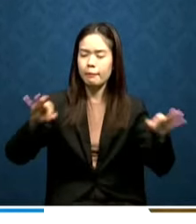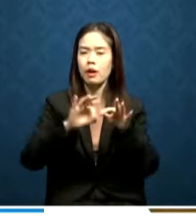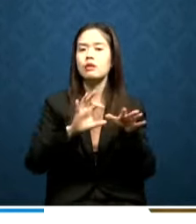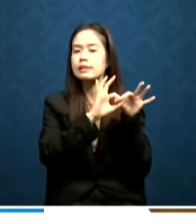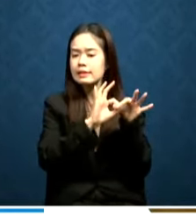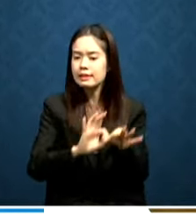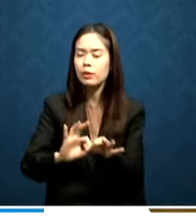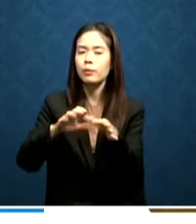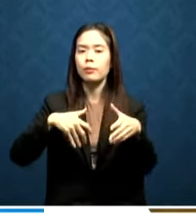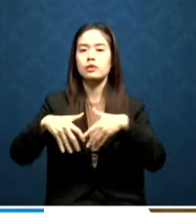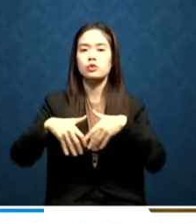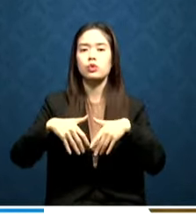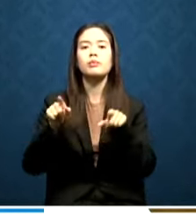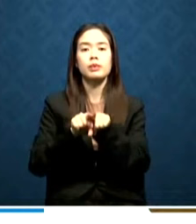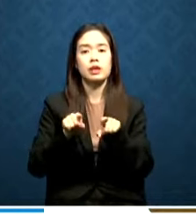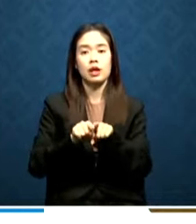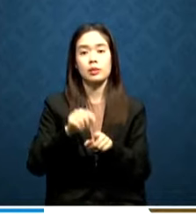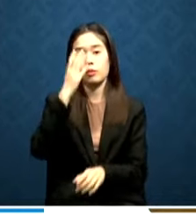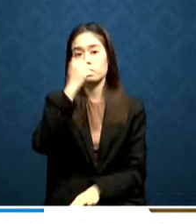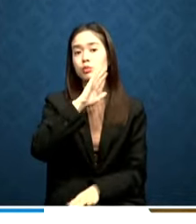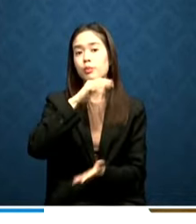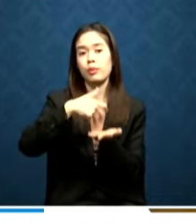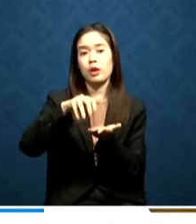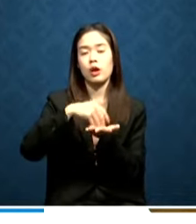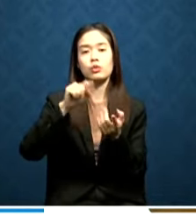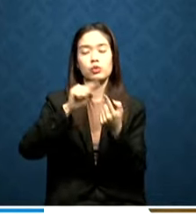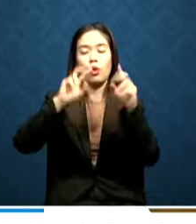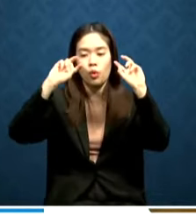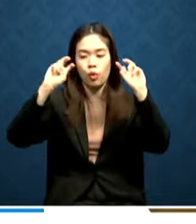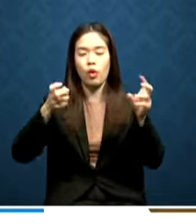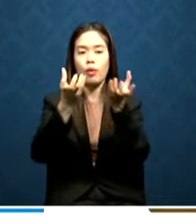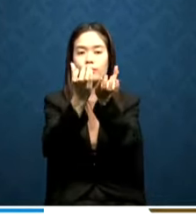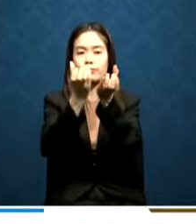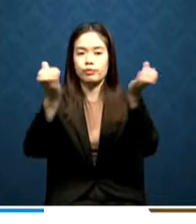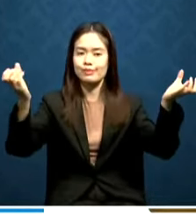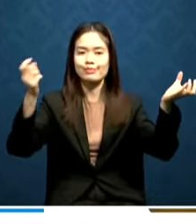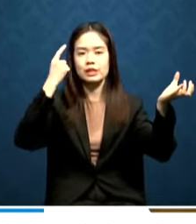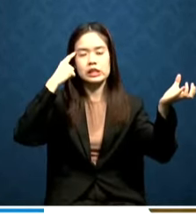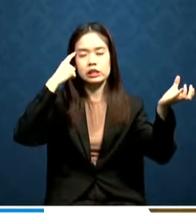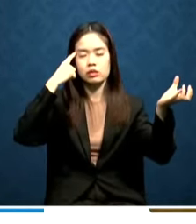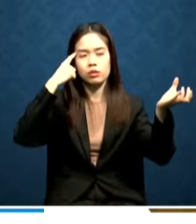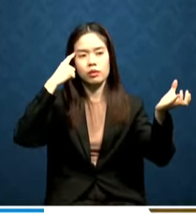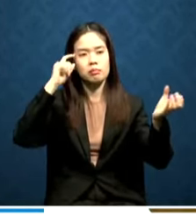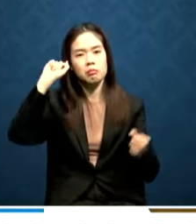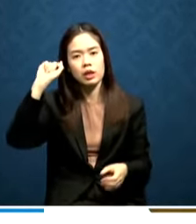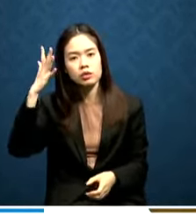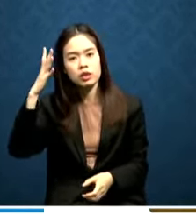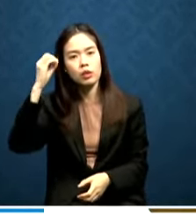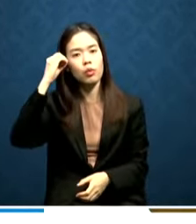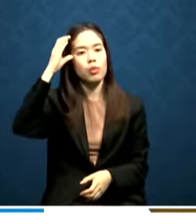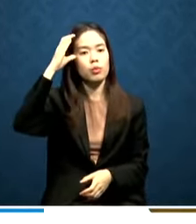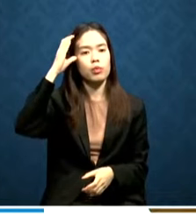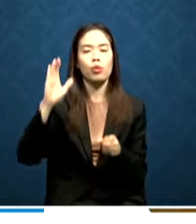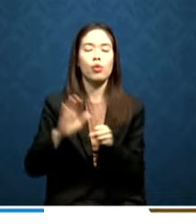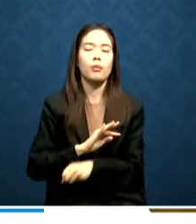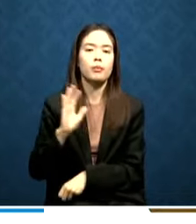พูดถึงรัฐธรรมนูญแล้วมันอยู่ไกลสำหรับการอาจจะเป็นพ.ศ.นี้ในอนาคตอาจจะเป็นเหมือนอย่างสวิตเซอร์แลนด์ผมได้